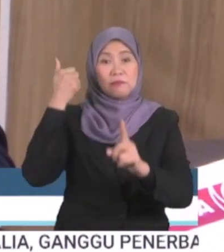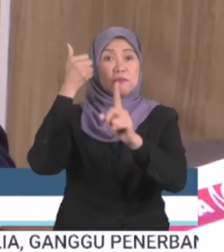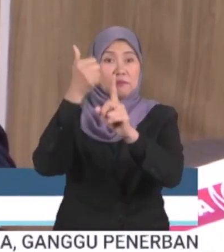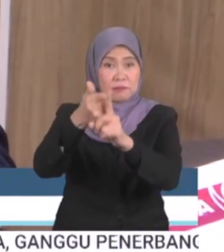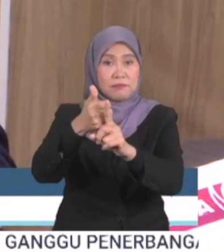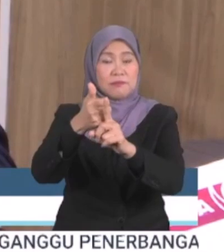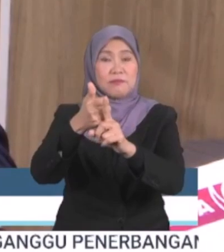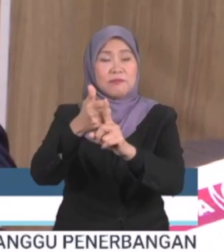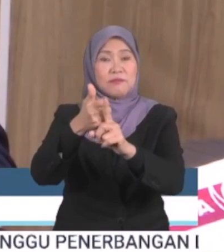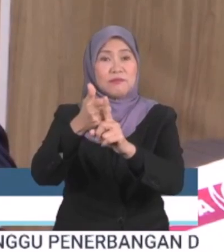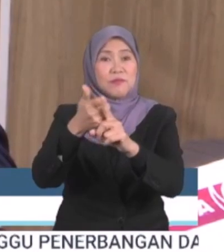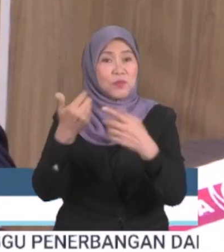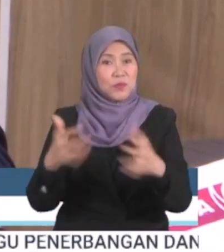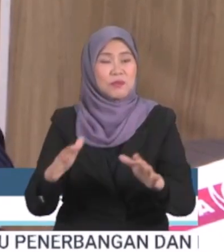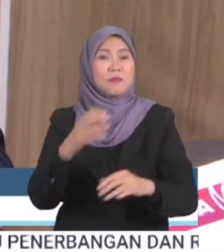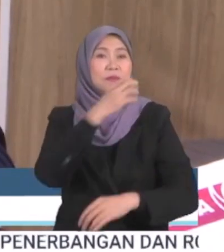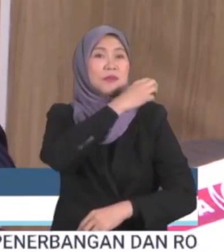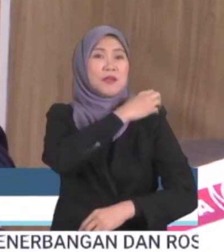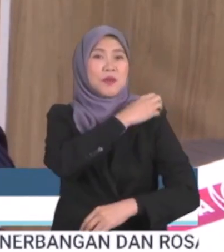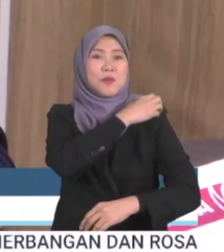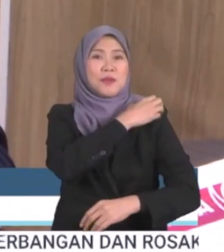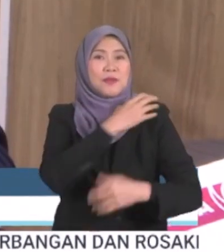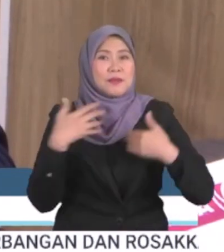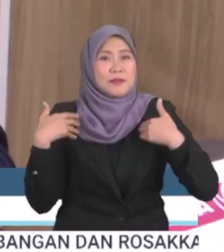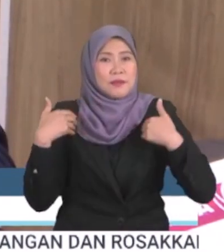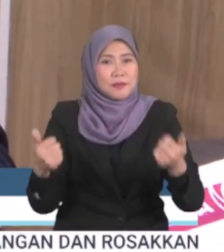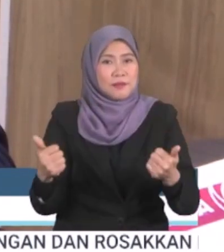mengarahkan pegawai kesihatan